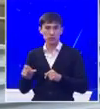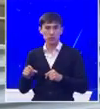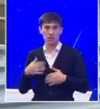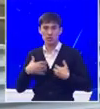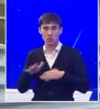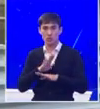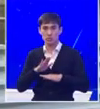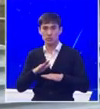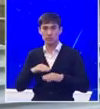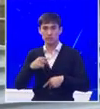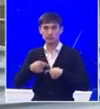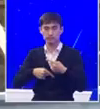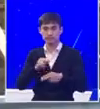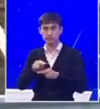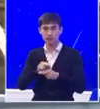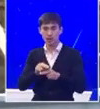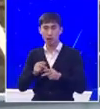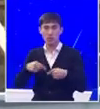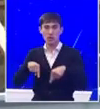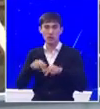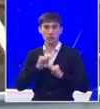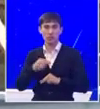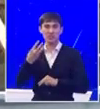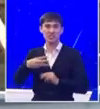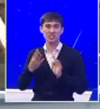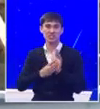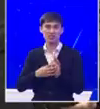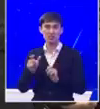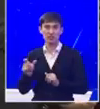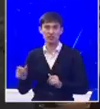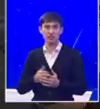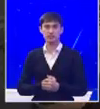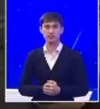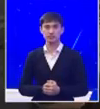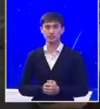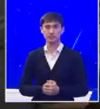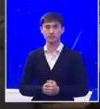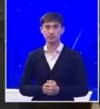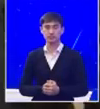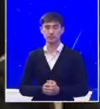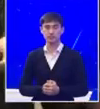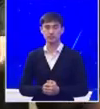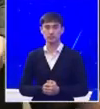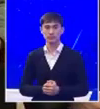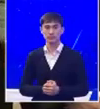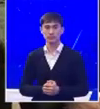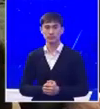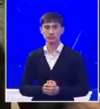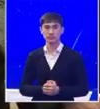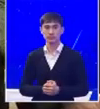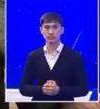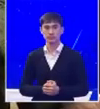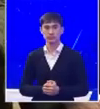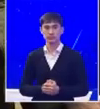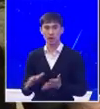торопится наверстать упущенное. На объекте работают всего 39 человек. Прямо открытый там. Не, он был мать. Сроки